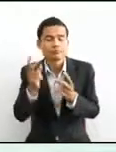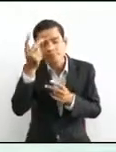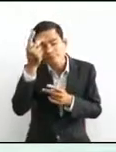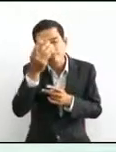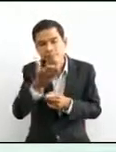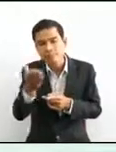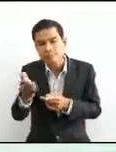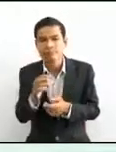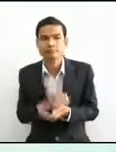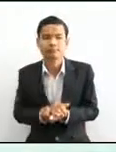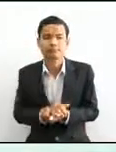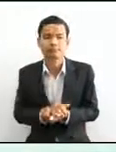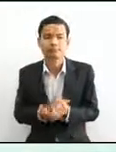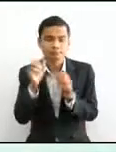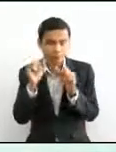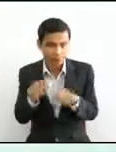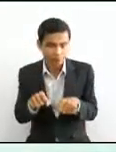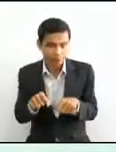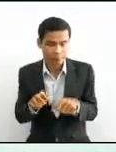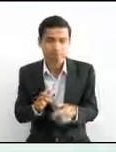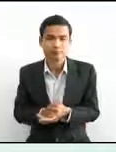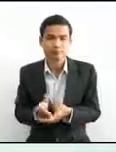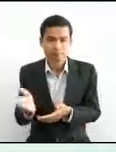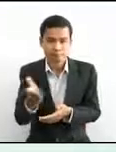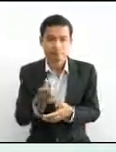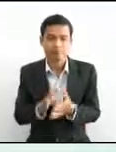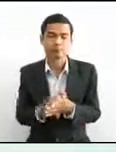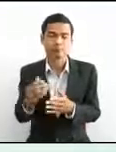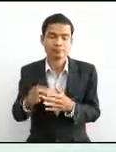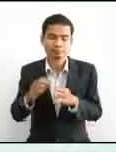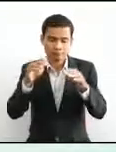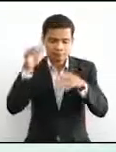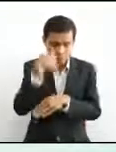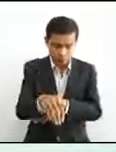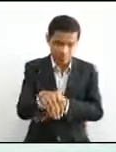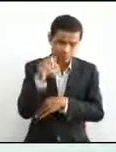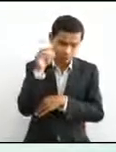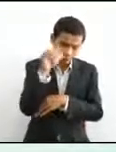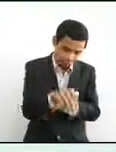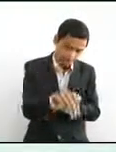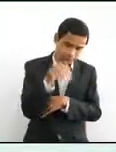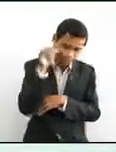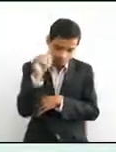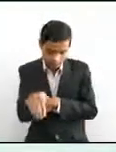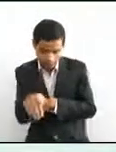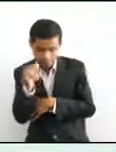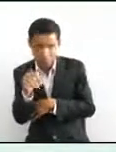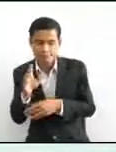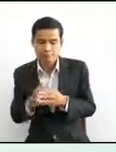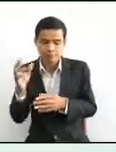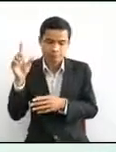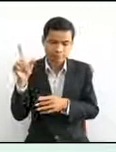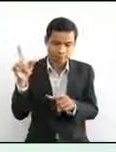mớ. Chà, cư kế. Cặp rừng đáy, chắc chịch rừng đáy. Chà, hai kê đại trí, hai phái